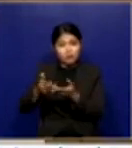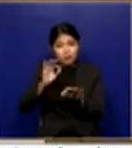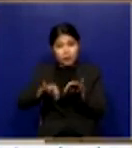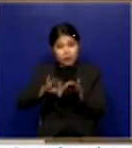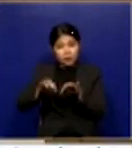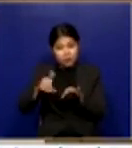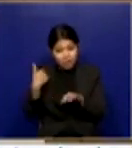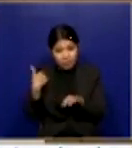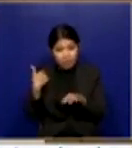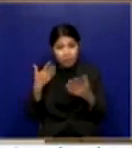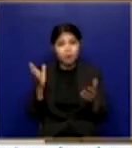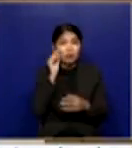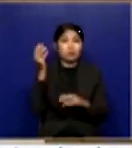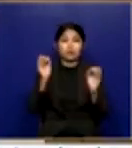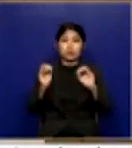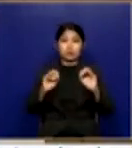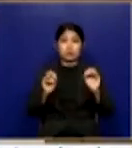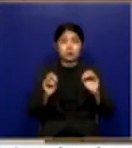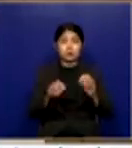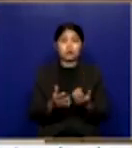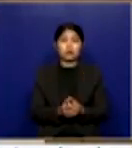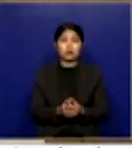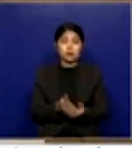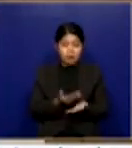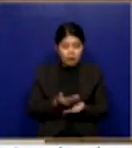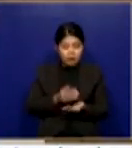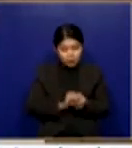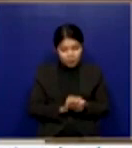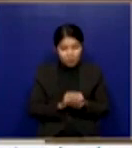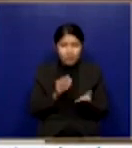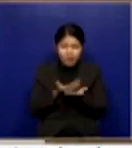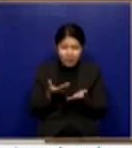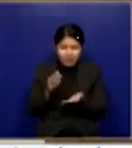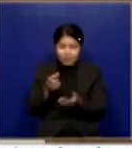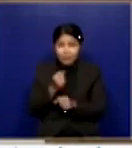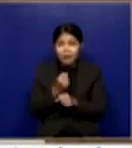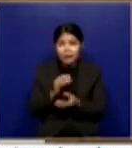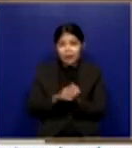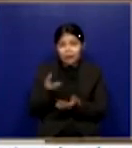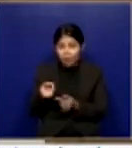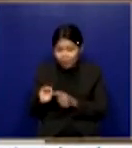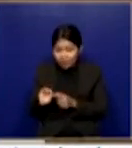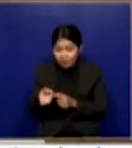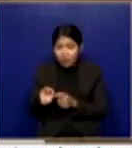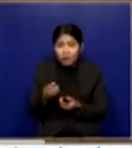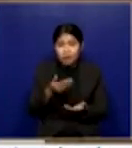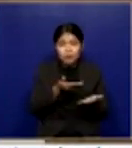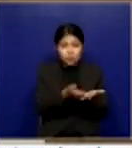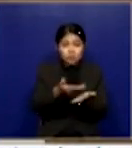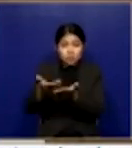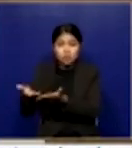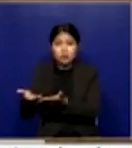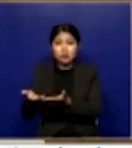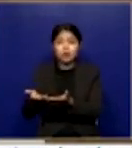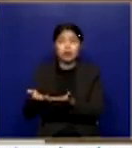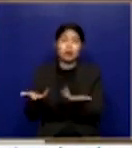กินน่าจะถึงเรียกทำให้เงินหน้าต่างที่ก็ไม่อยู่แล้วนี่น้อยอยู่แล้วเนี่ยมันยิ่งน้อยใหญ่แต่ผม